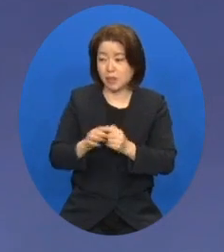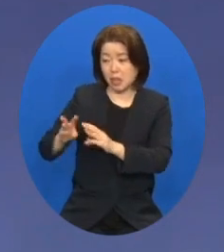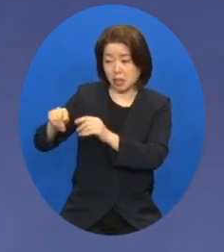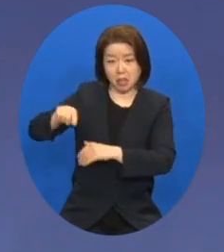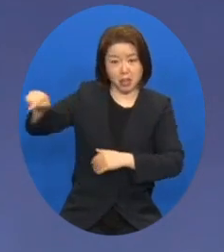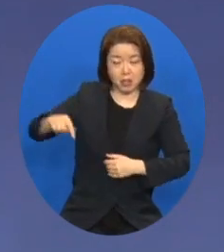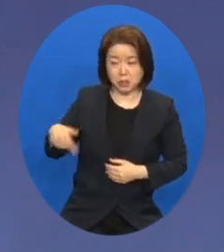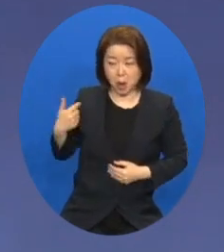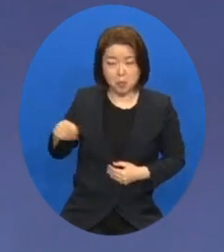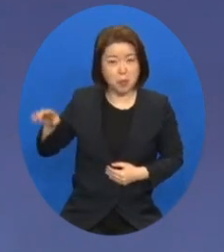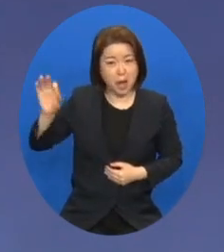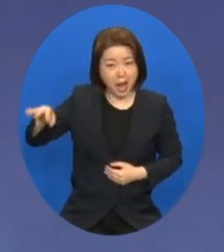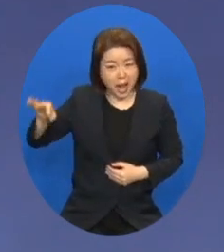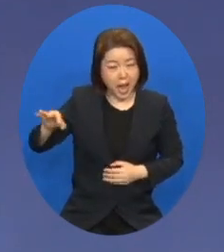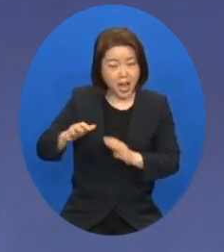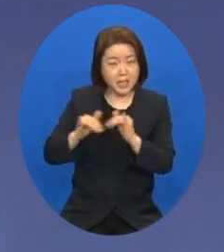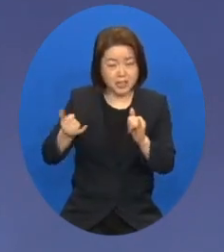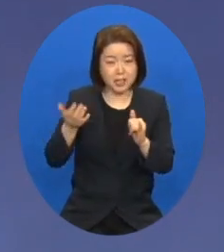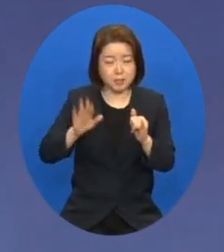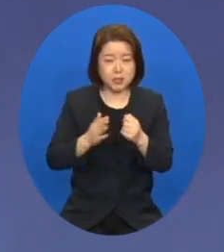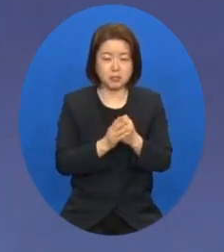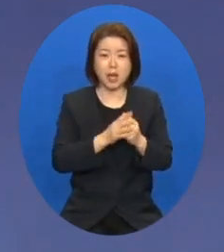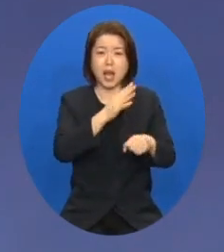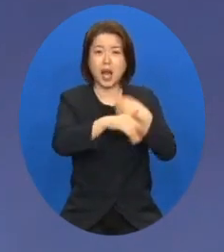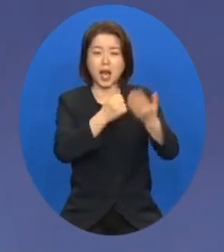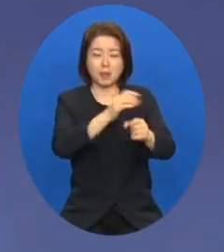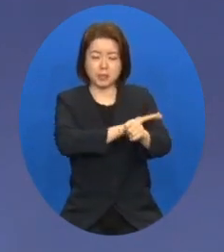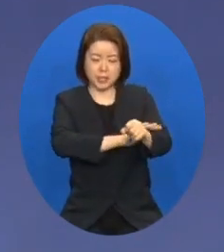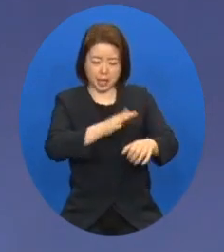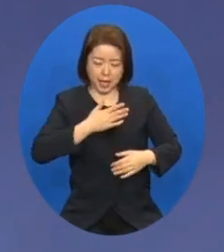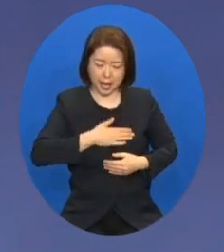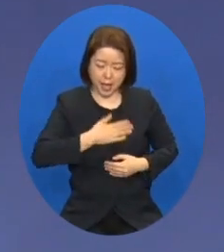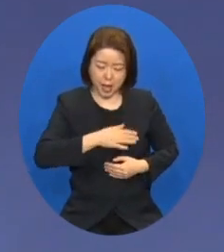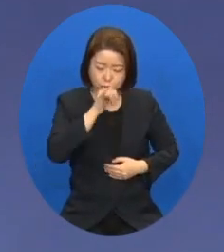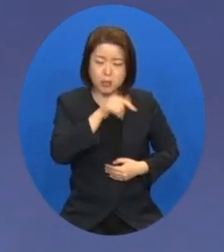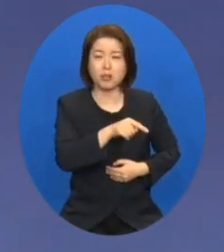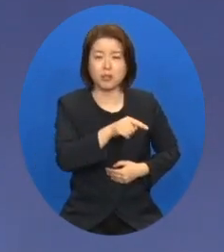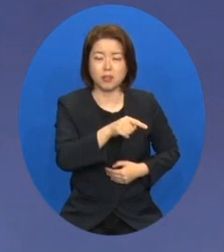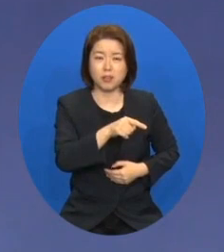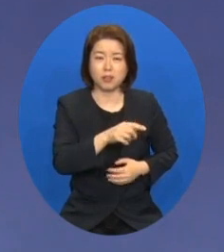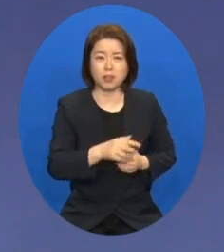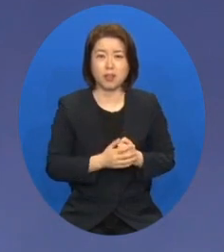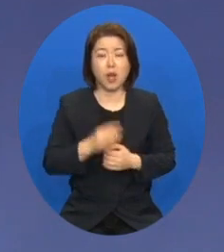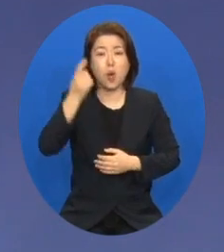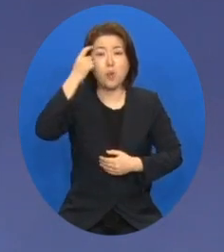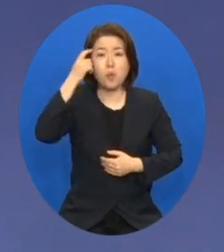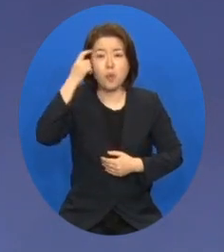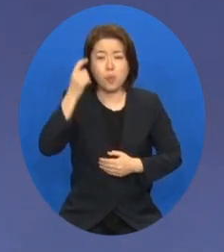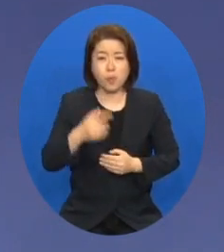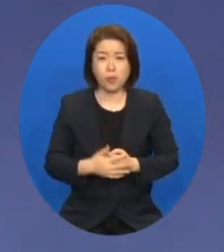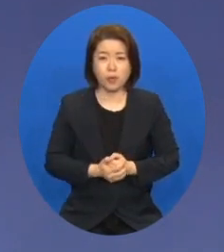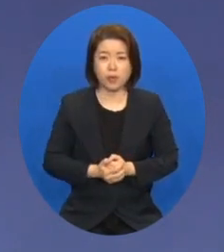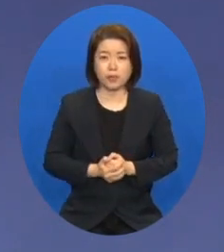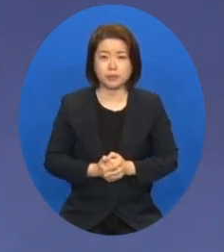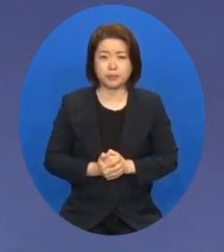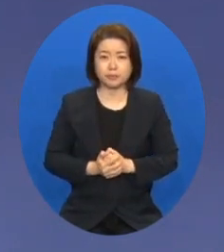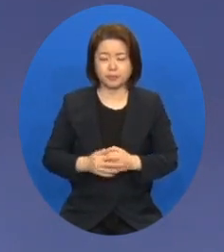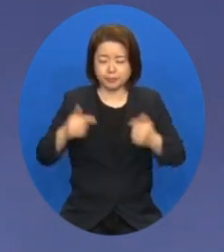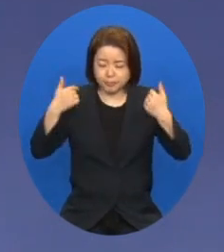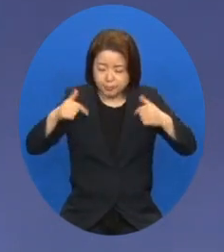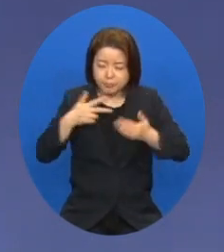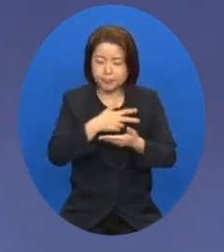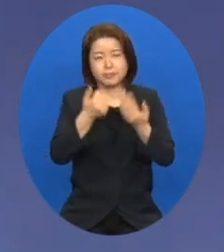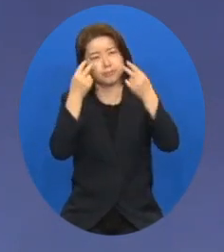못하는 그 어떤 한 사람을 하나님은 잘 알고 있을 수 있습니다 왜 그렇죠 항상